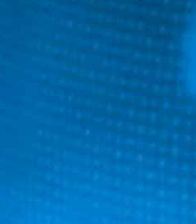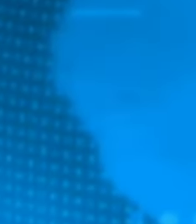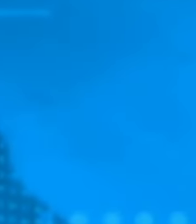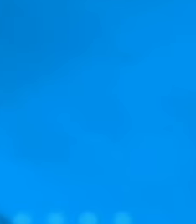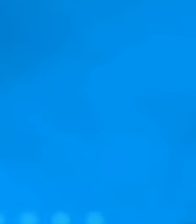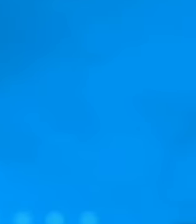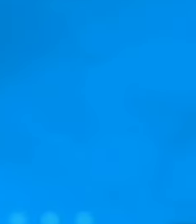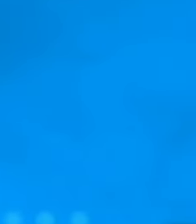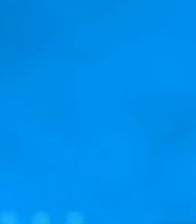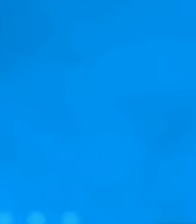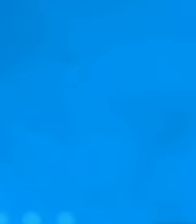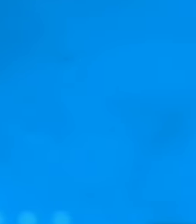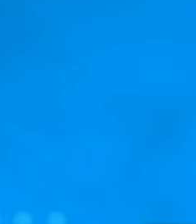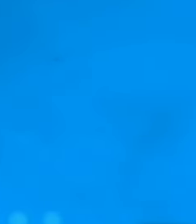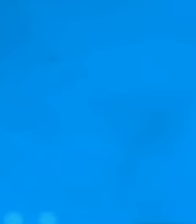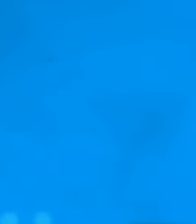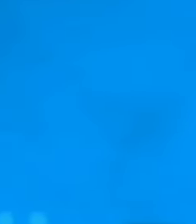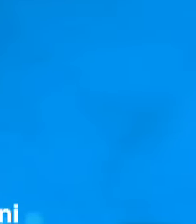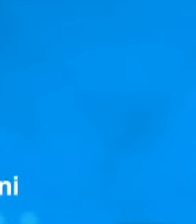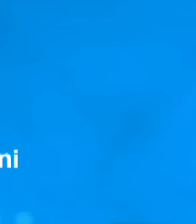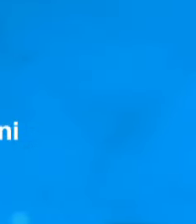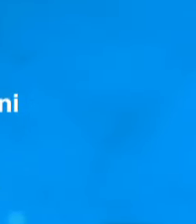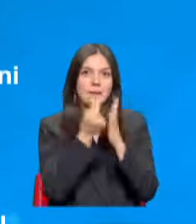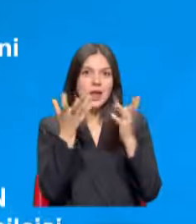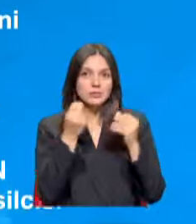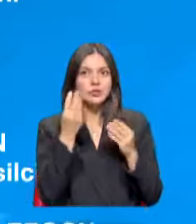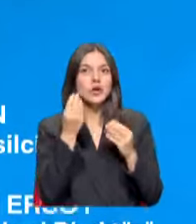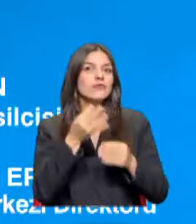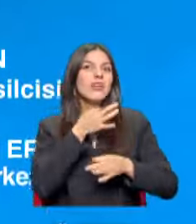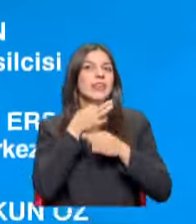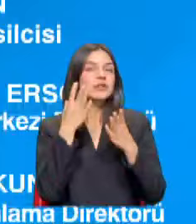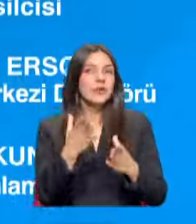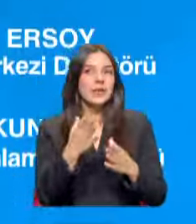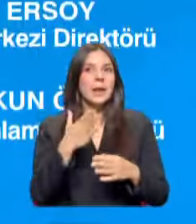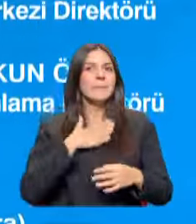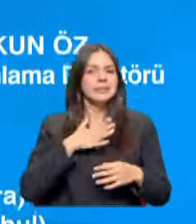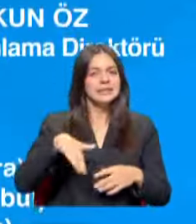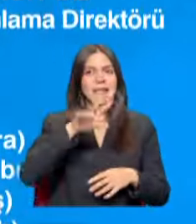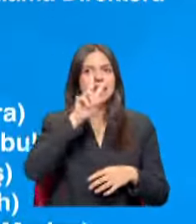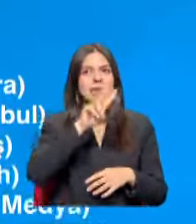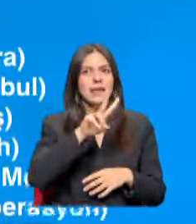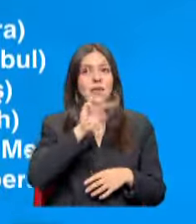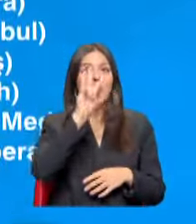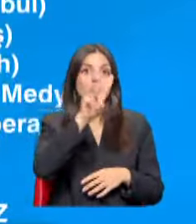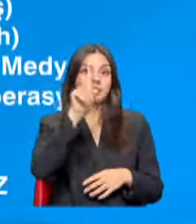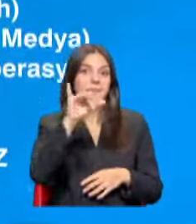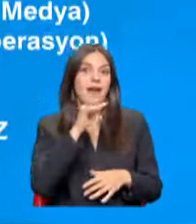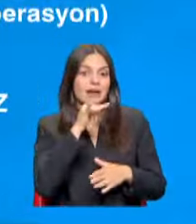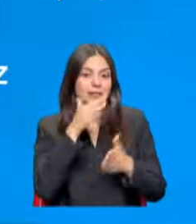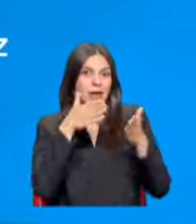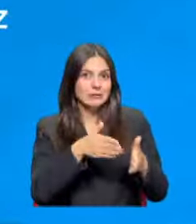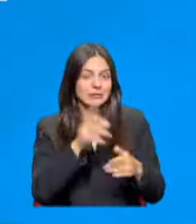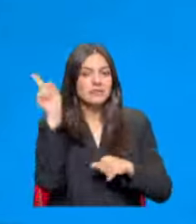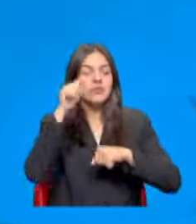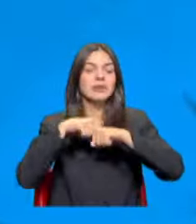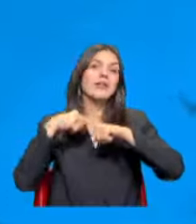Pınar Maliki tarafından kaleme alınıp bize gönderilmiş. Çok çok teşekkür ediyoruz. Bizler 31 Ağustos